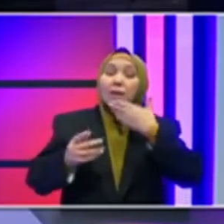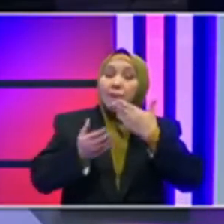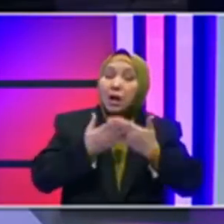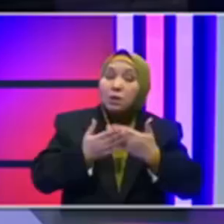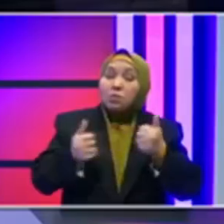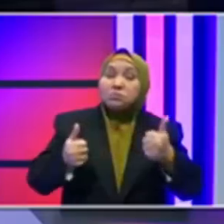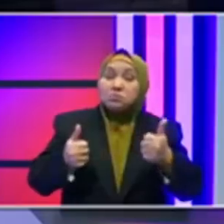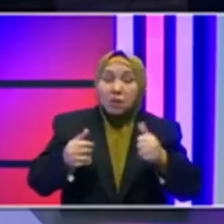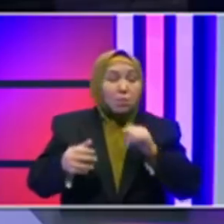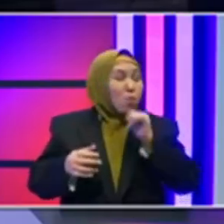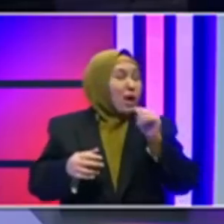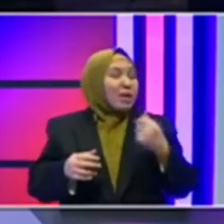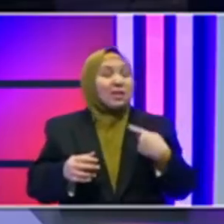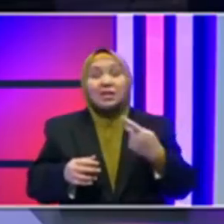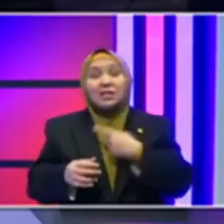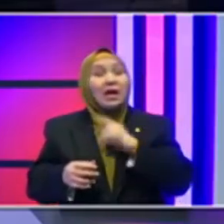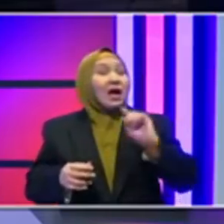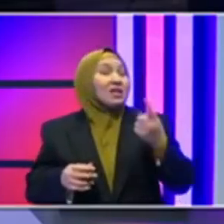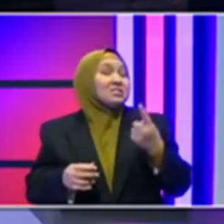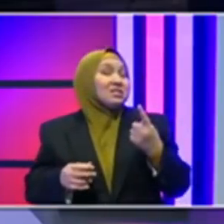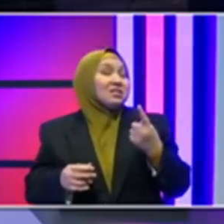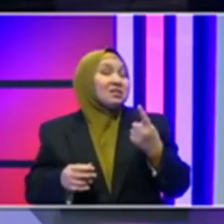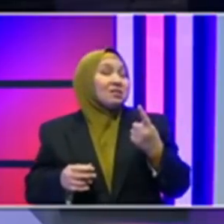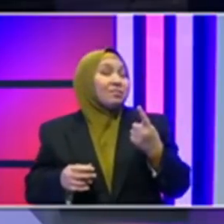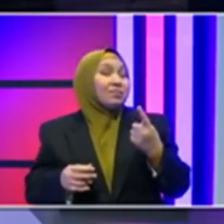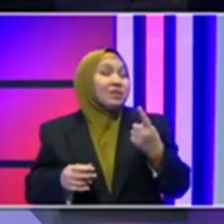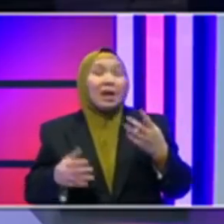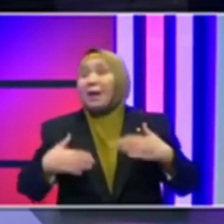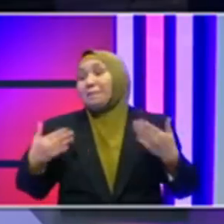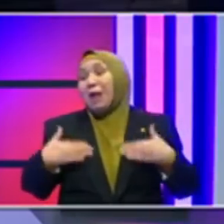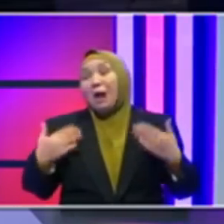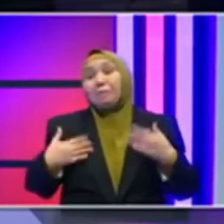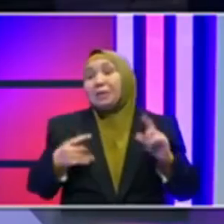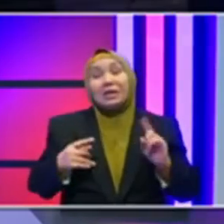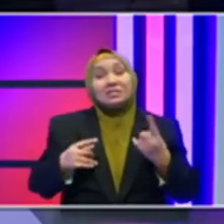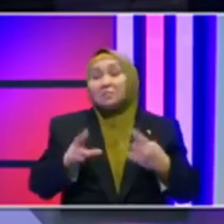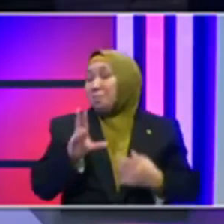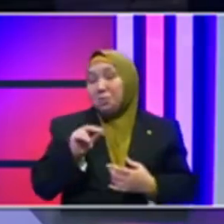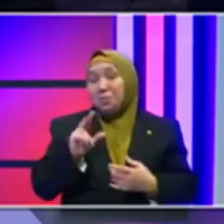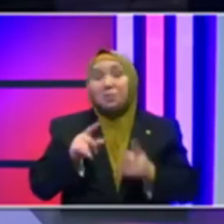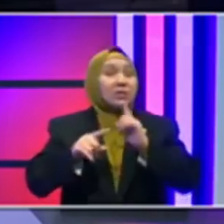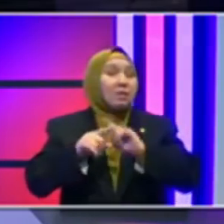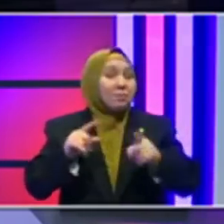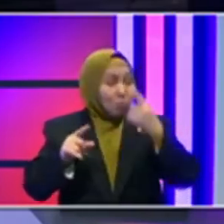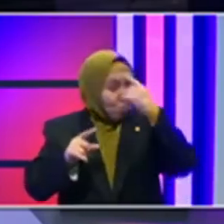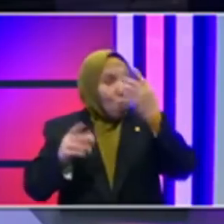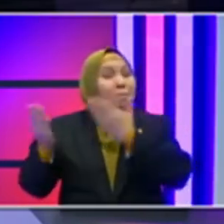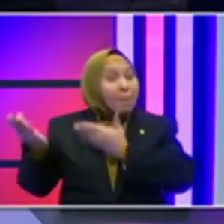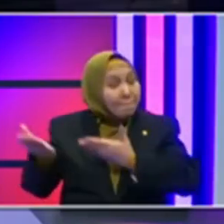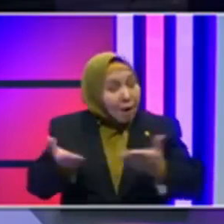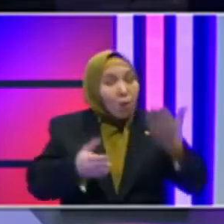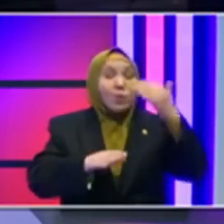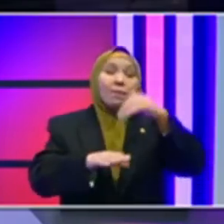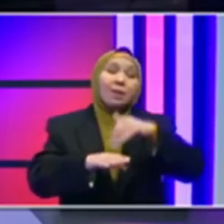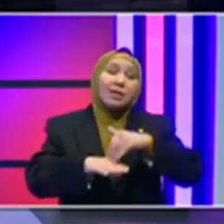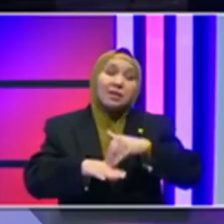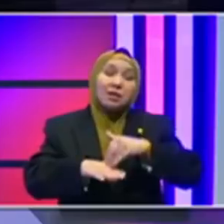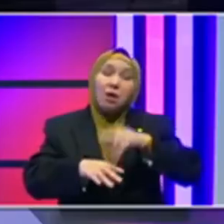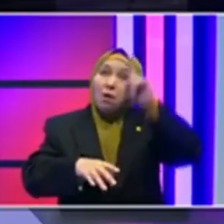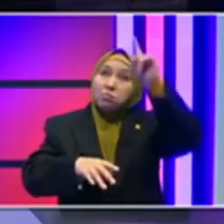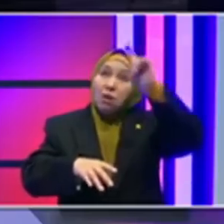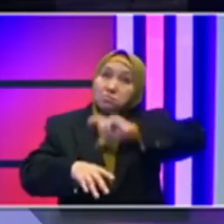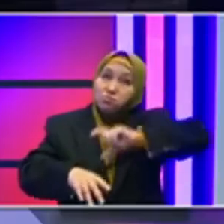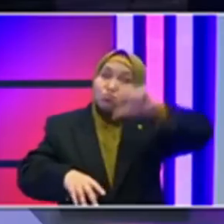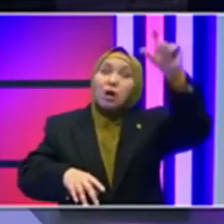bukannya kita hanya sekadar eh happy-happy ajalah gitu tetapi untuk membawa kepada kepada Allah